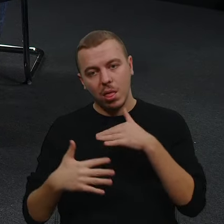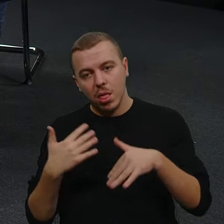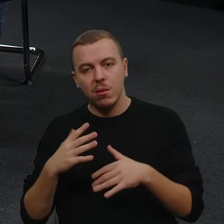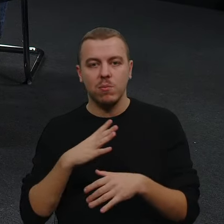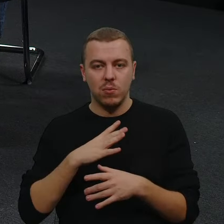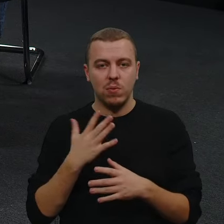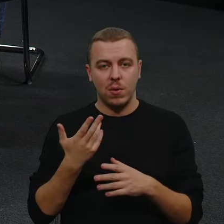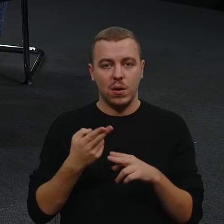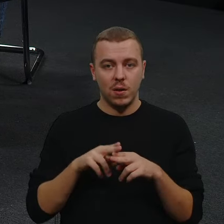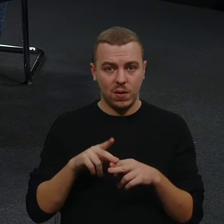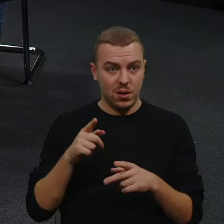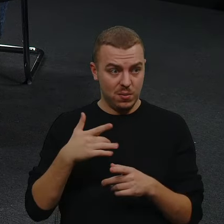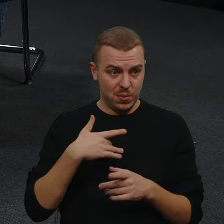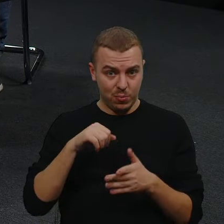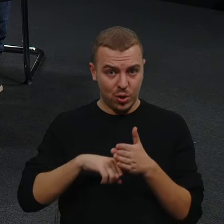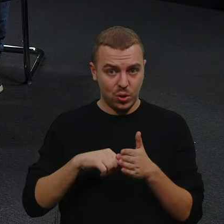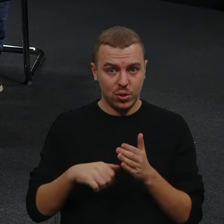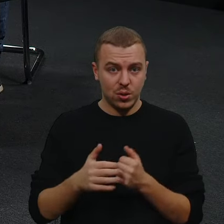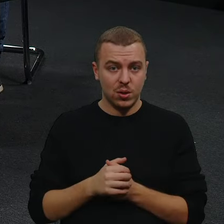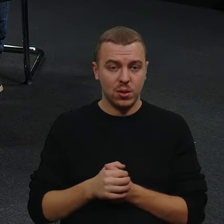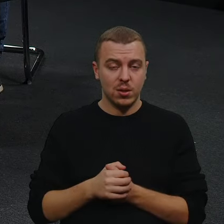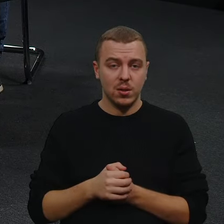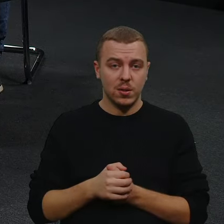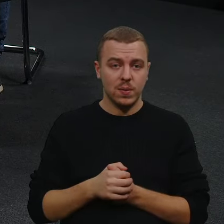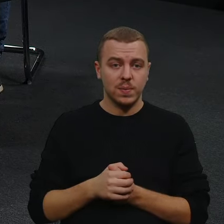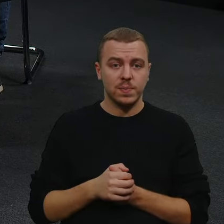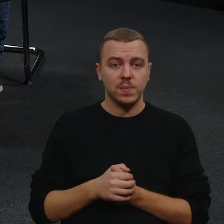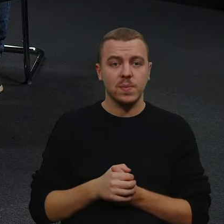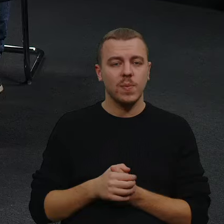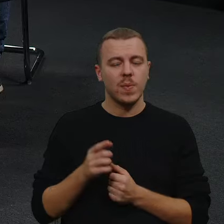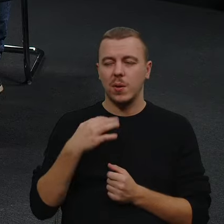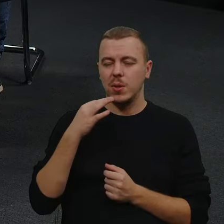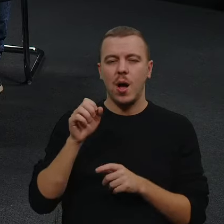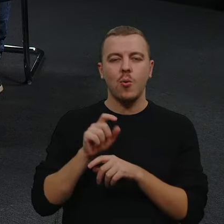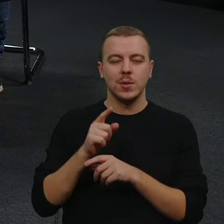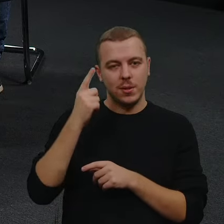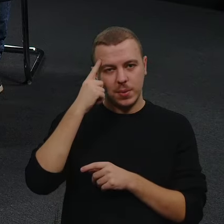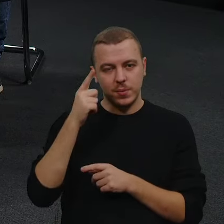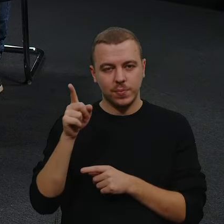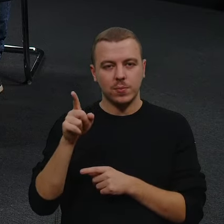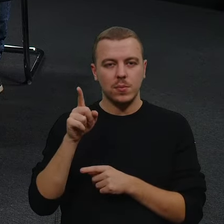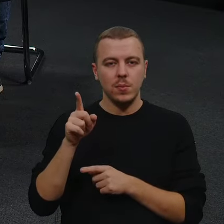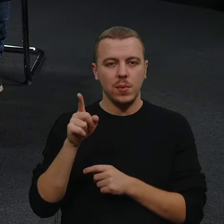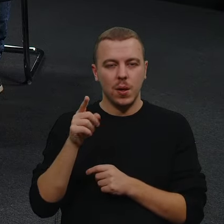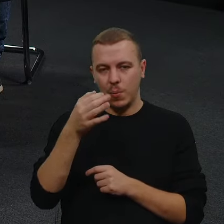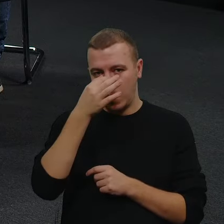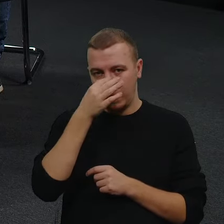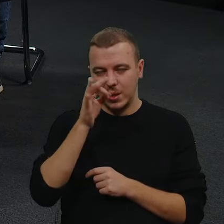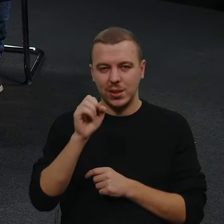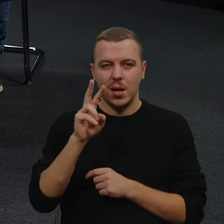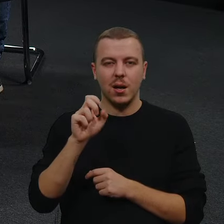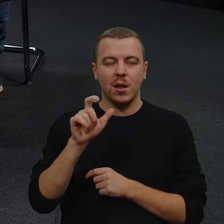dėl noriu premjeriauti, nenoriu. Aš jau pasakysiu auksinės tikriausiai mintis amžinatilsio profesoriaus